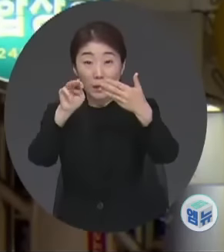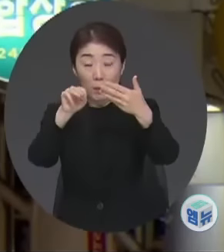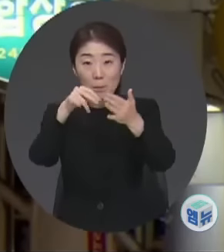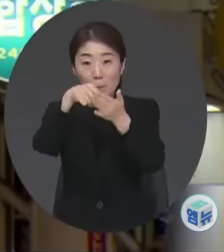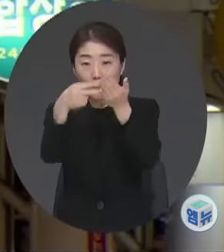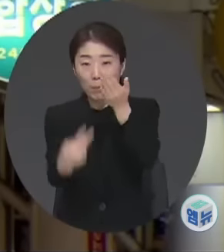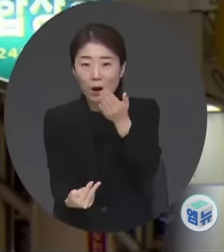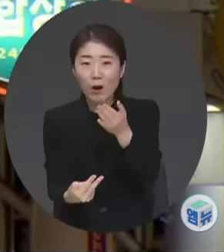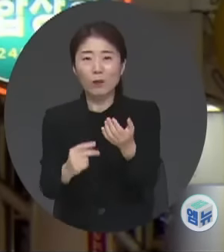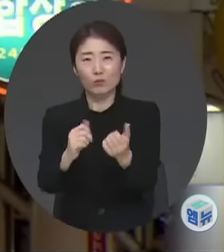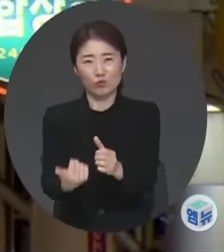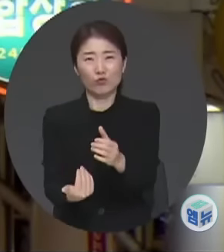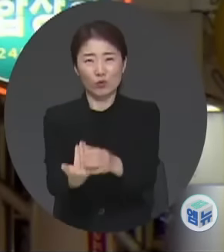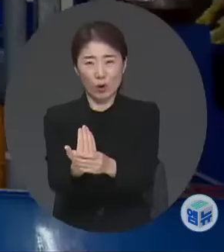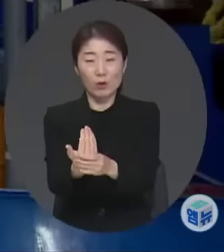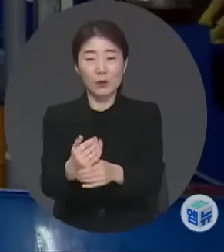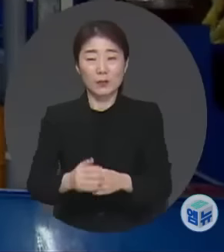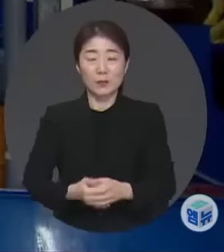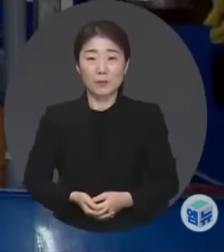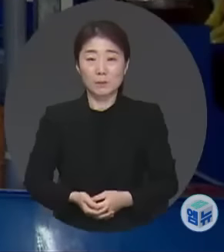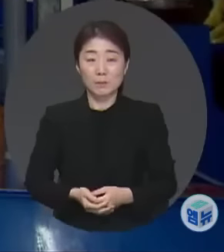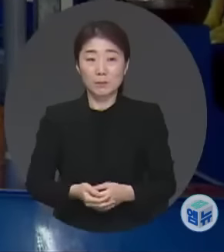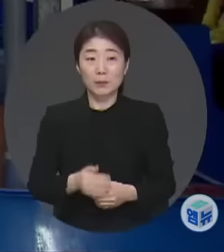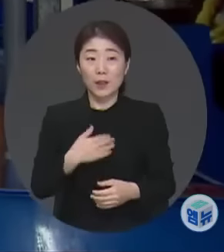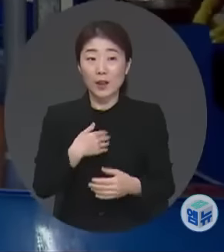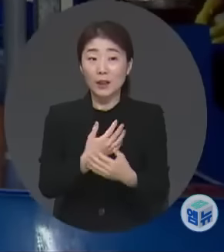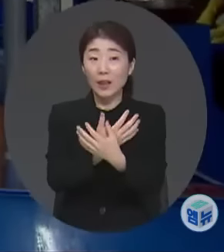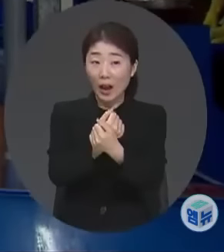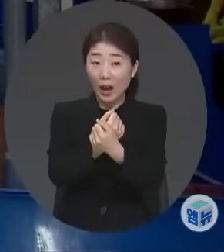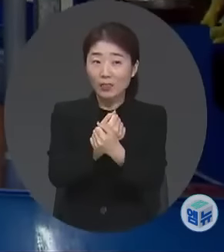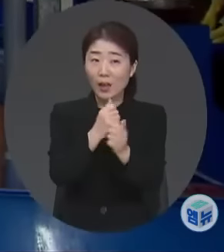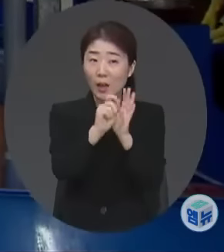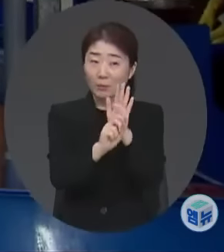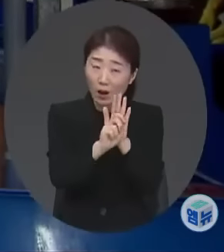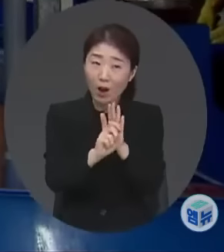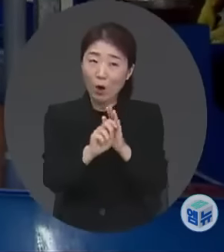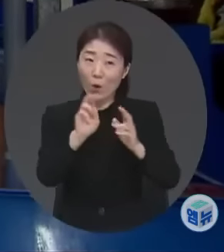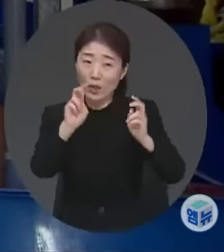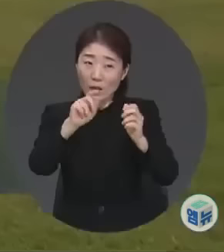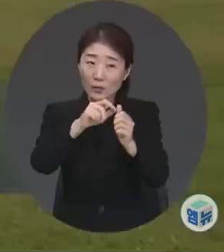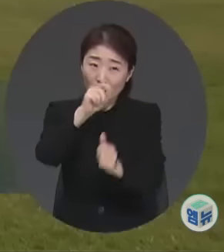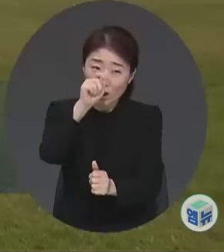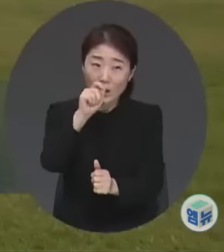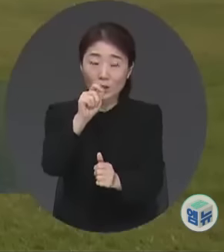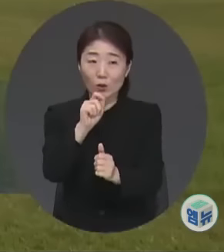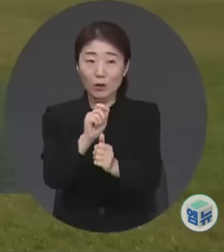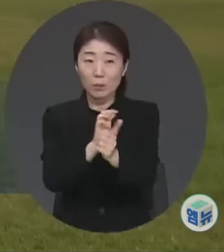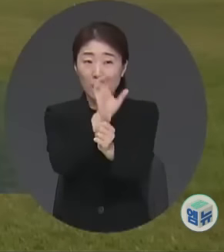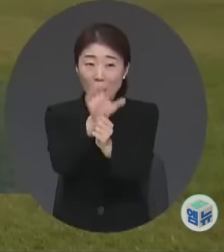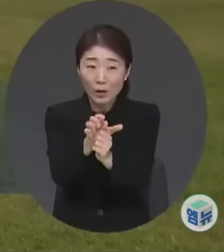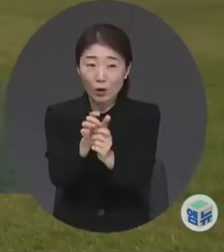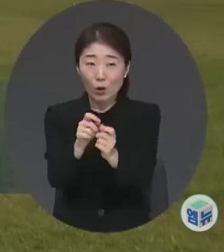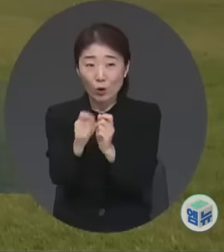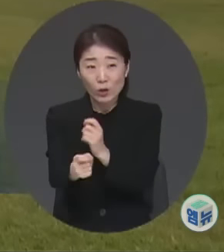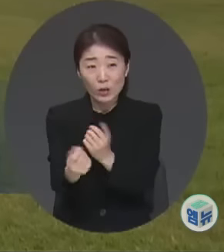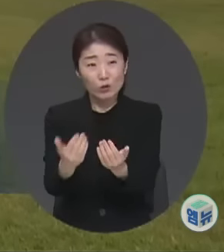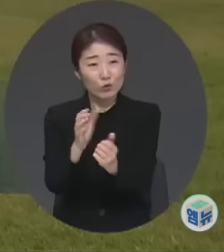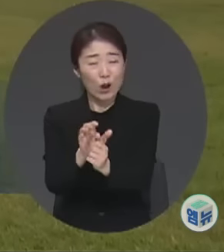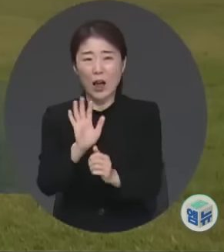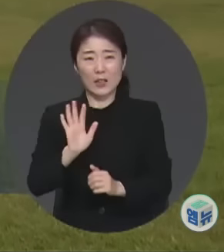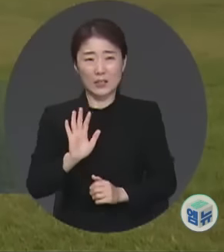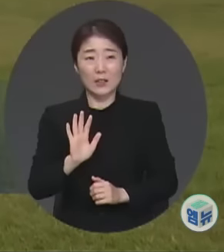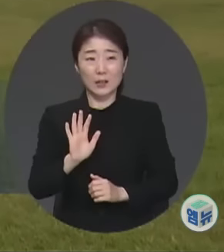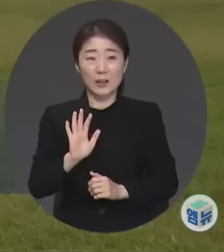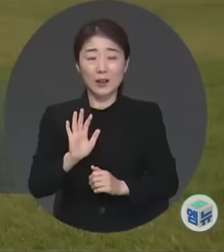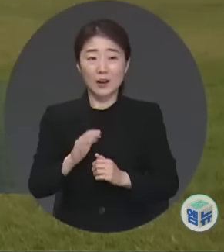떨어져 숨졌습니다. 이 계약을 우리가 입찰 해서 업체를 정해가지고 계약을 하고 하도를 주고 이런 게